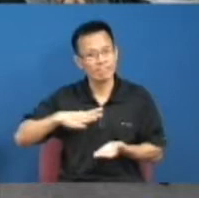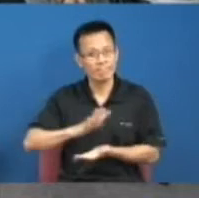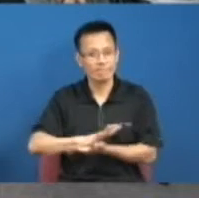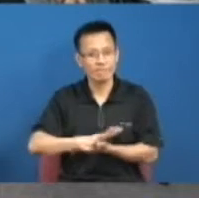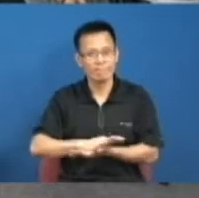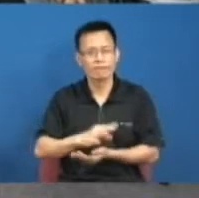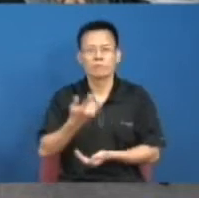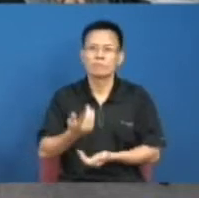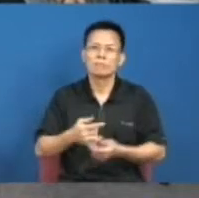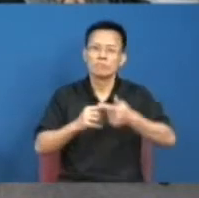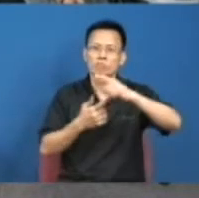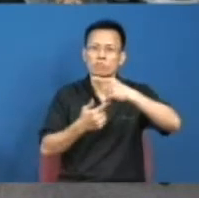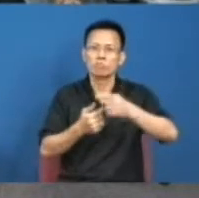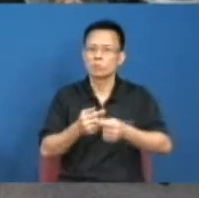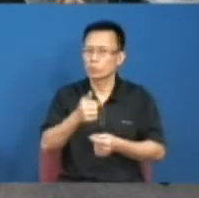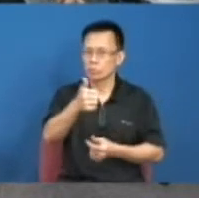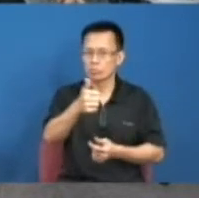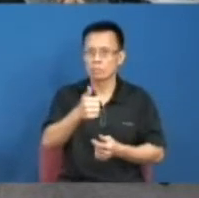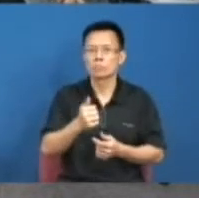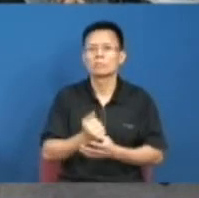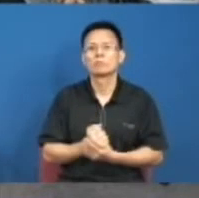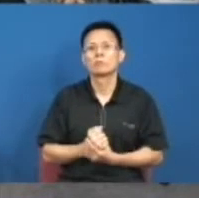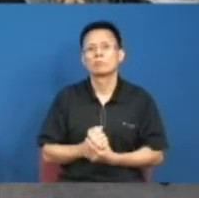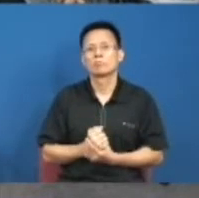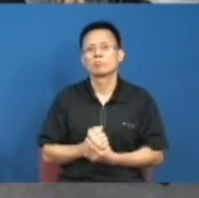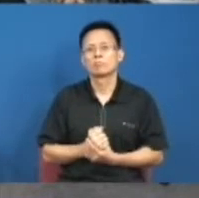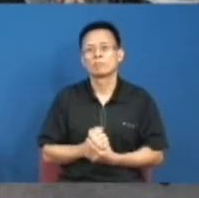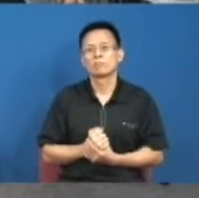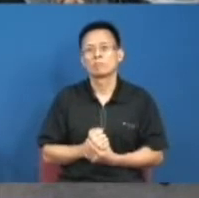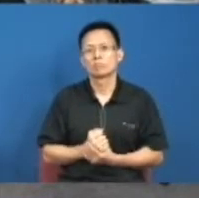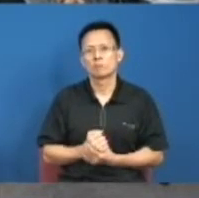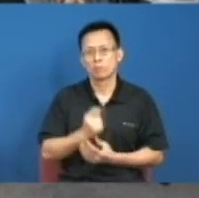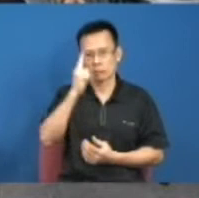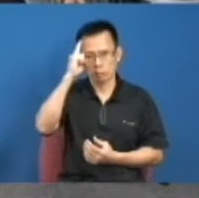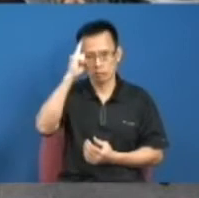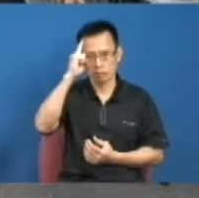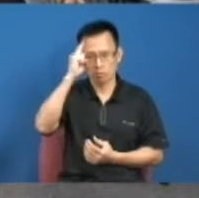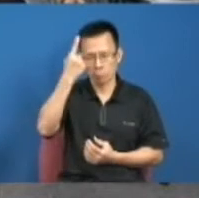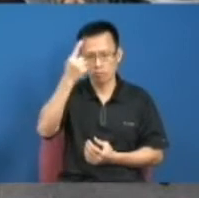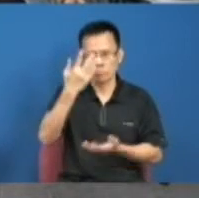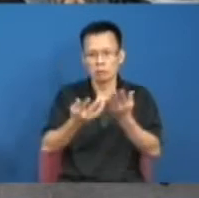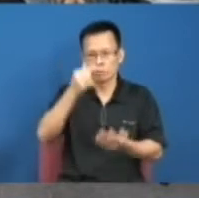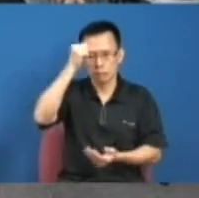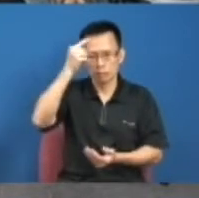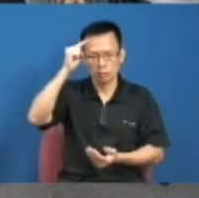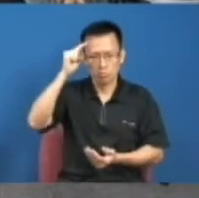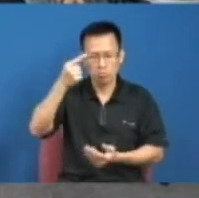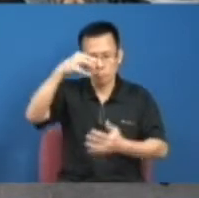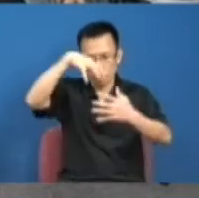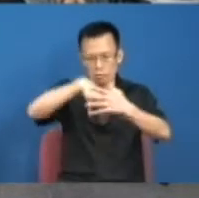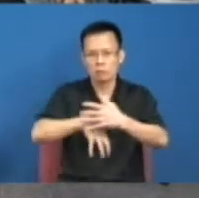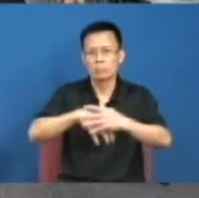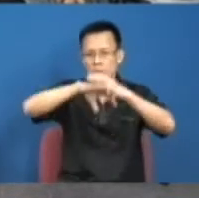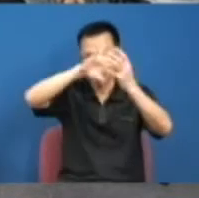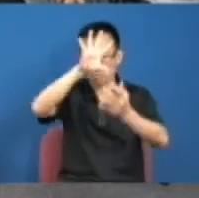個方法咧，係好處咧就係喺一日之內或者半日之內就可以完成個工